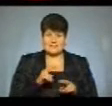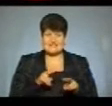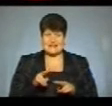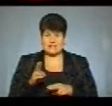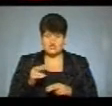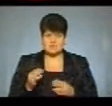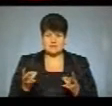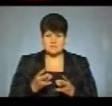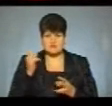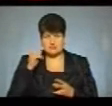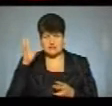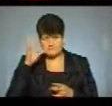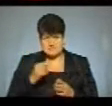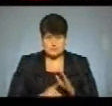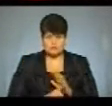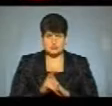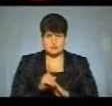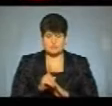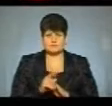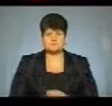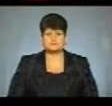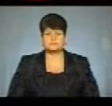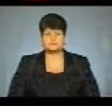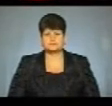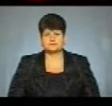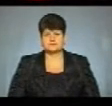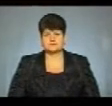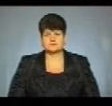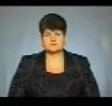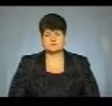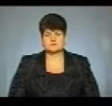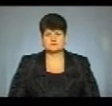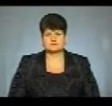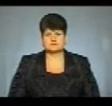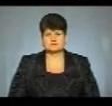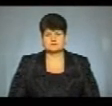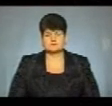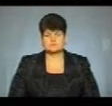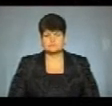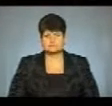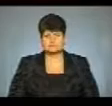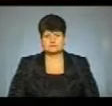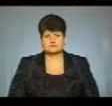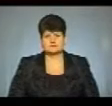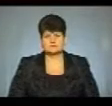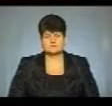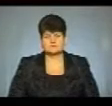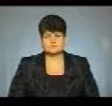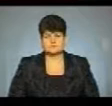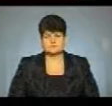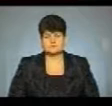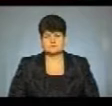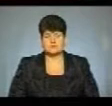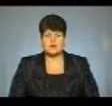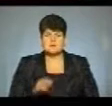доведеться вивчати все спочатку. Олексій Гоман, В'ячеслав Машковський, Соломія Струс, Оксана Галіяш. Новини на Суспільному. Під